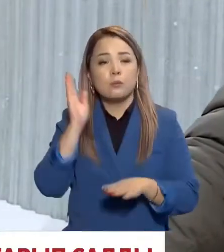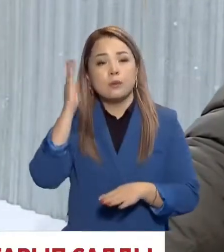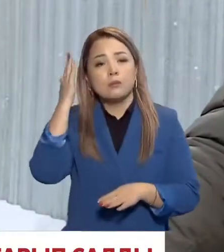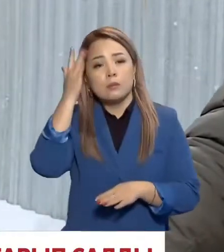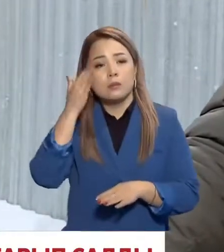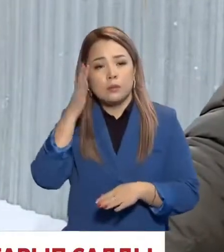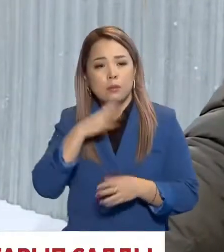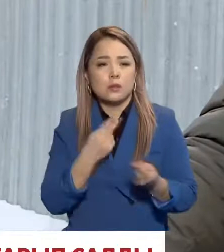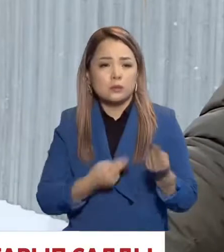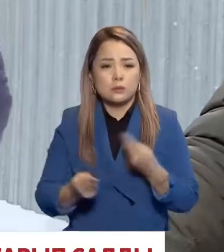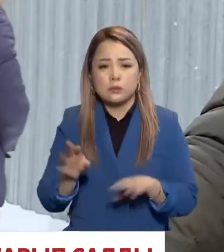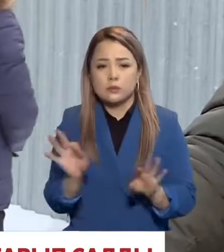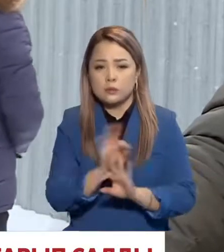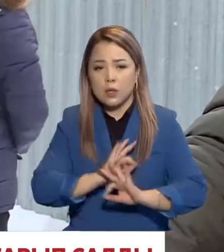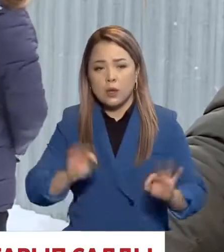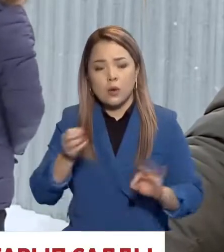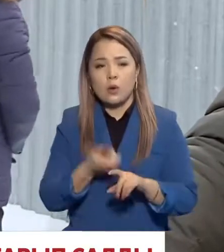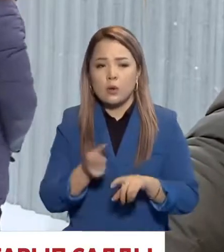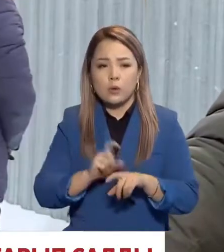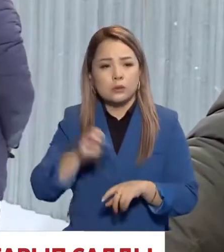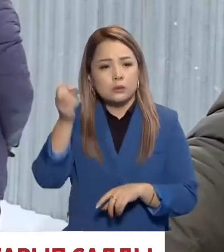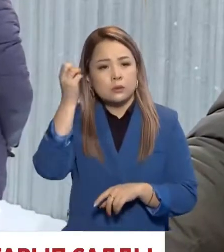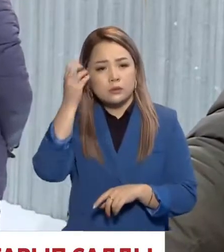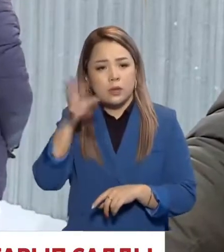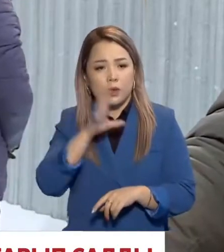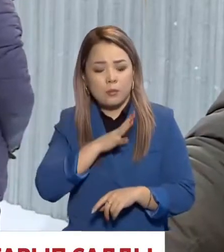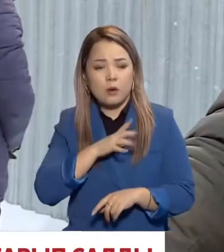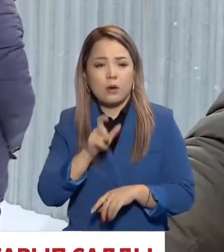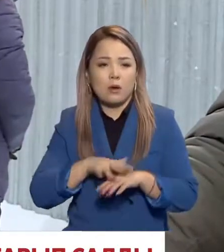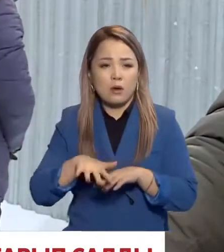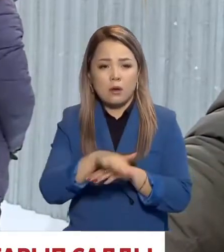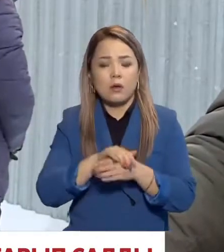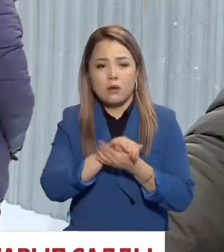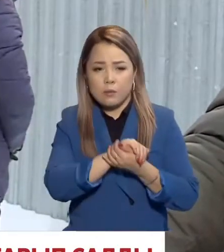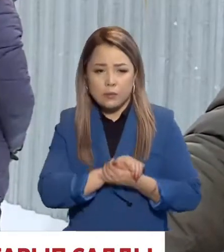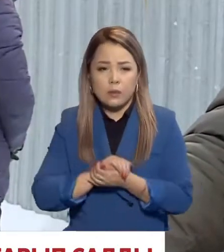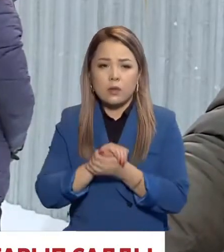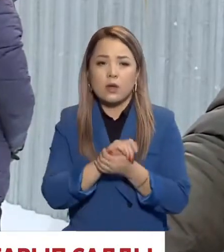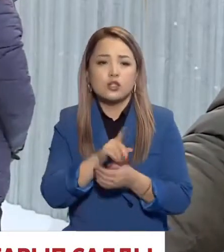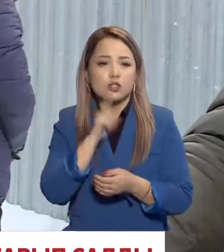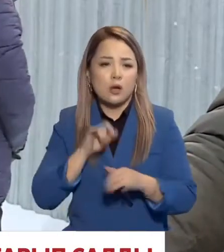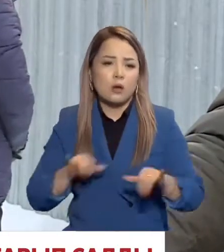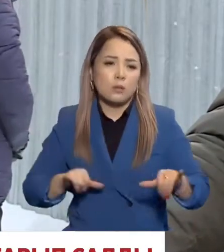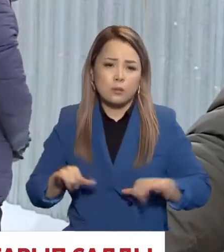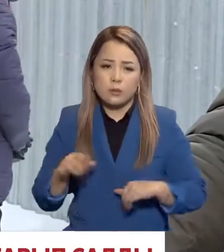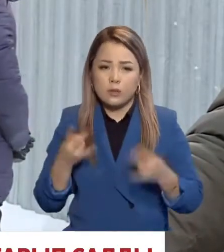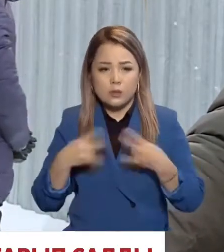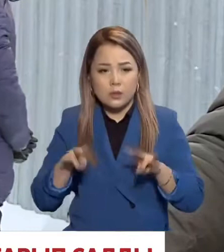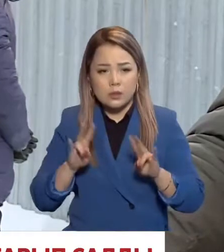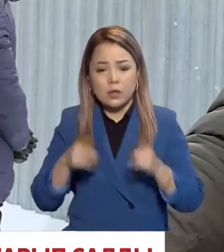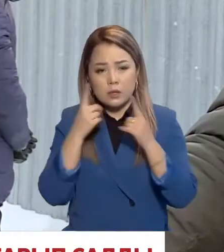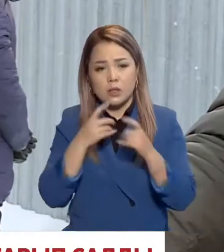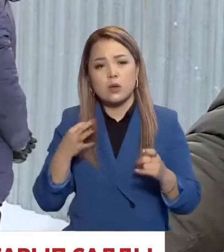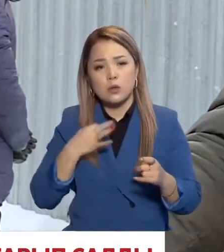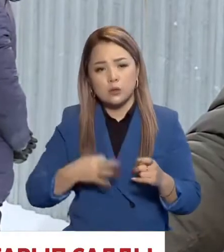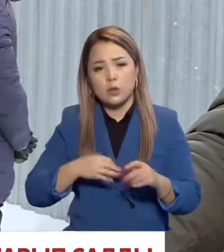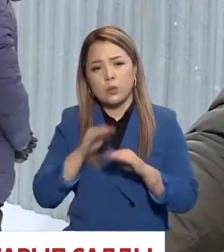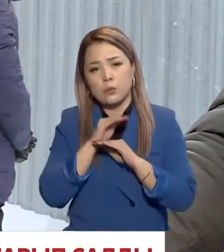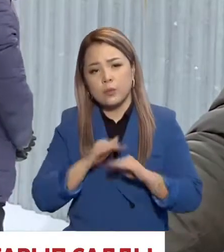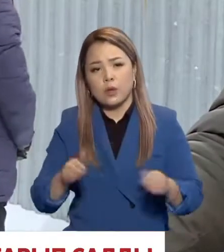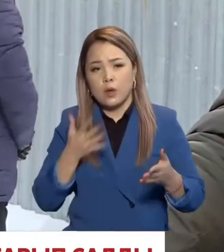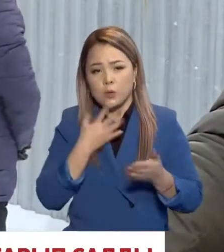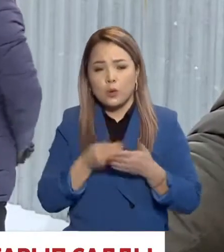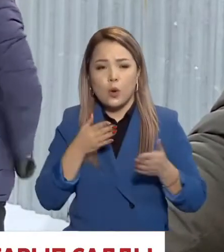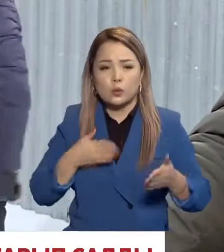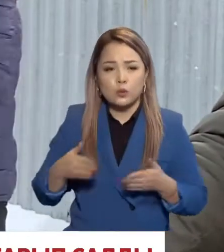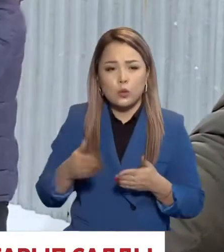Суретті керемет салатын. Өте ақылды болатын. Халықты ауызбіршілікке шақырамын. Әсіресе жастарымыз бұзақылыққа бармасын. Ұлым қоғам тыныштығы жолында